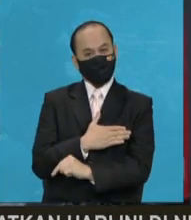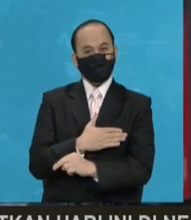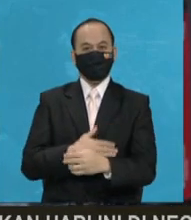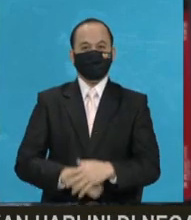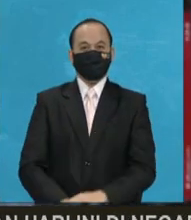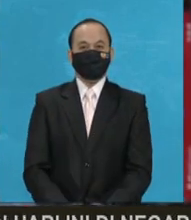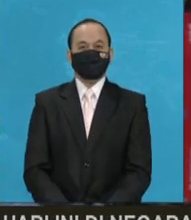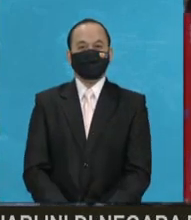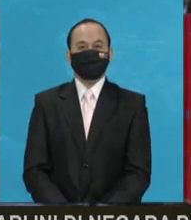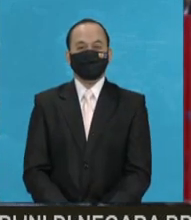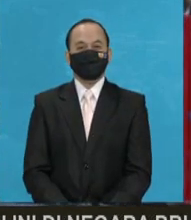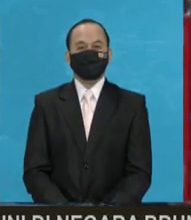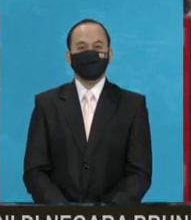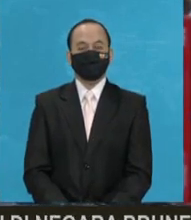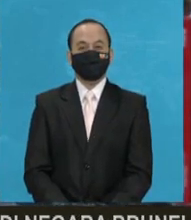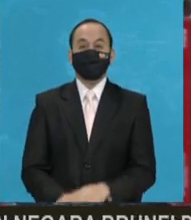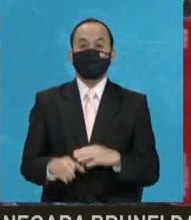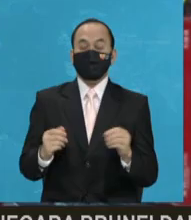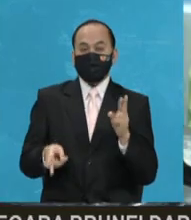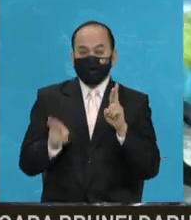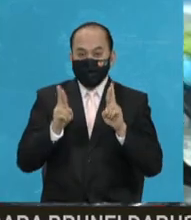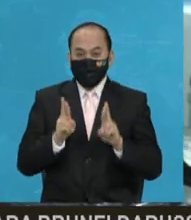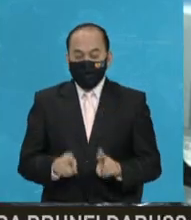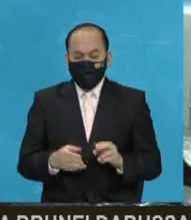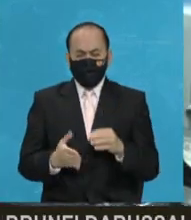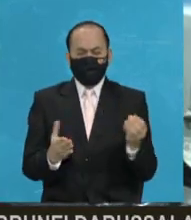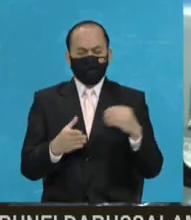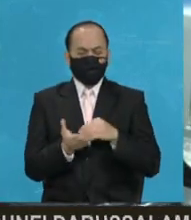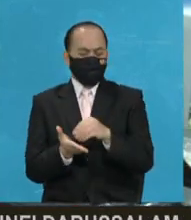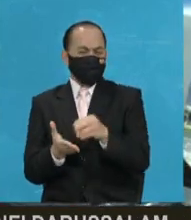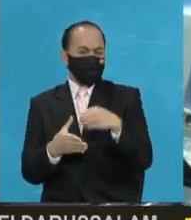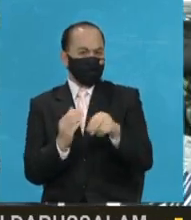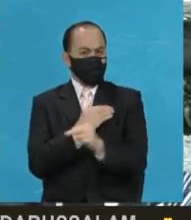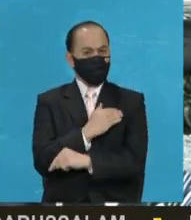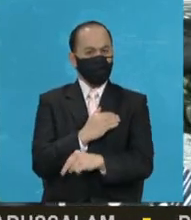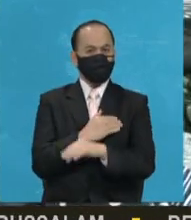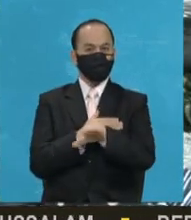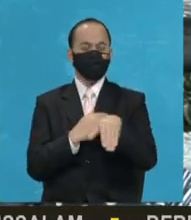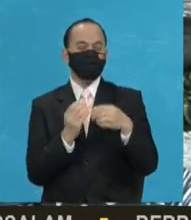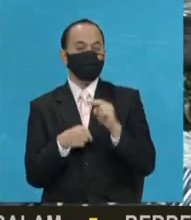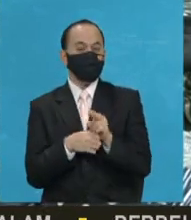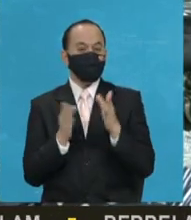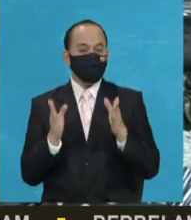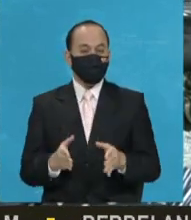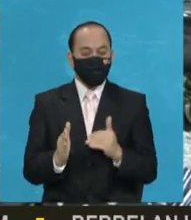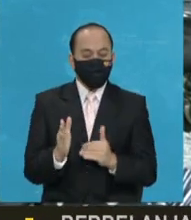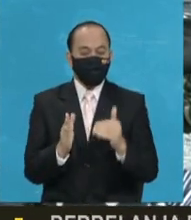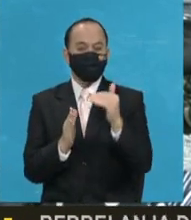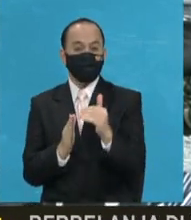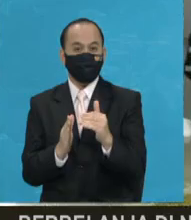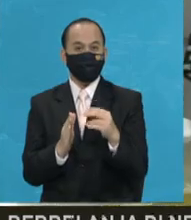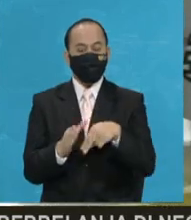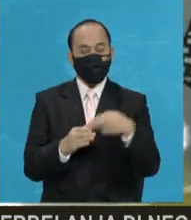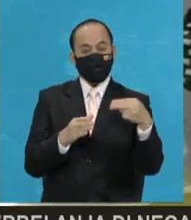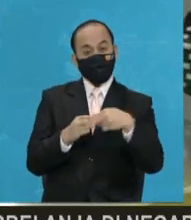kita ni juga dengan penduduk di negara ini berbelanja di negara sendiri para peniaga juga dapat meningkatkan